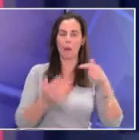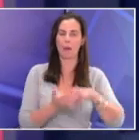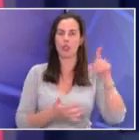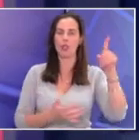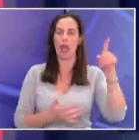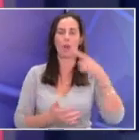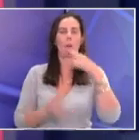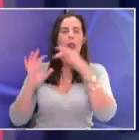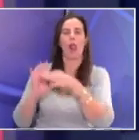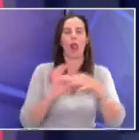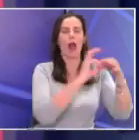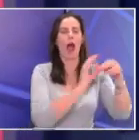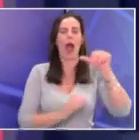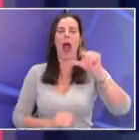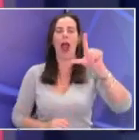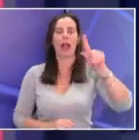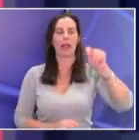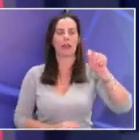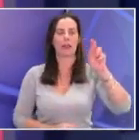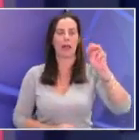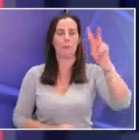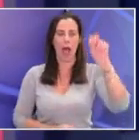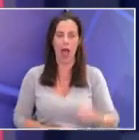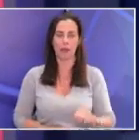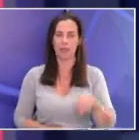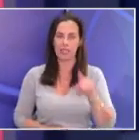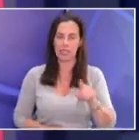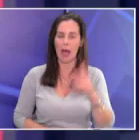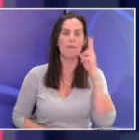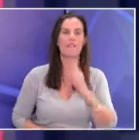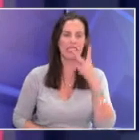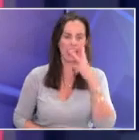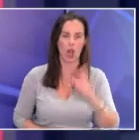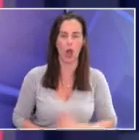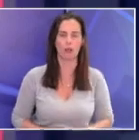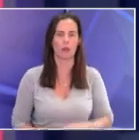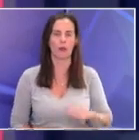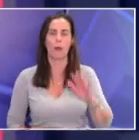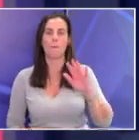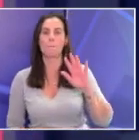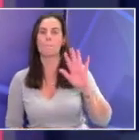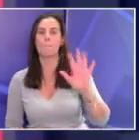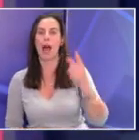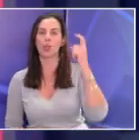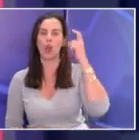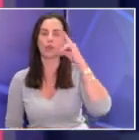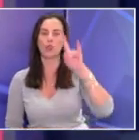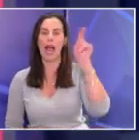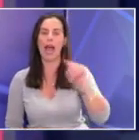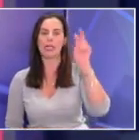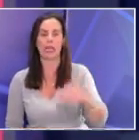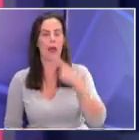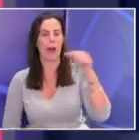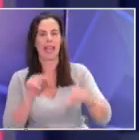שהם מצטטים פה את אלתרמן, אמירות כאלה ואחרות. זה היה מבזה לראות את זה. מה את חושבת על הדברים שאורן חזן